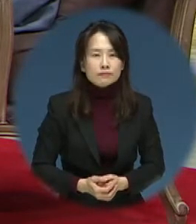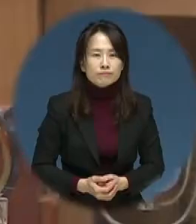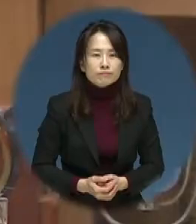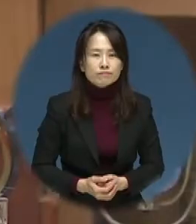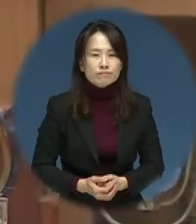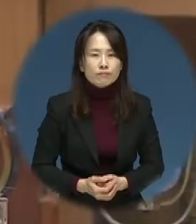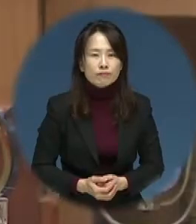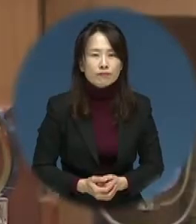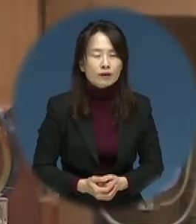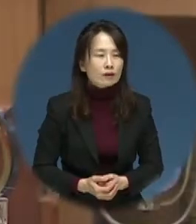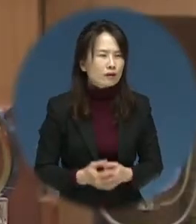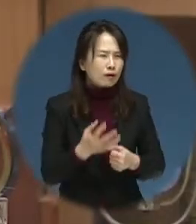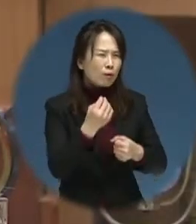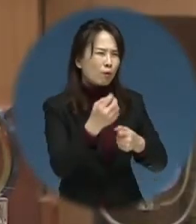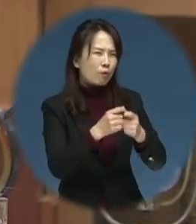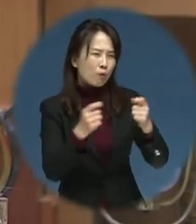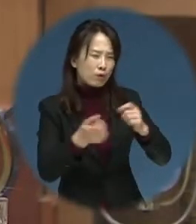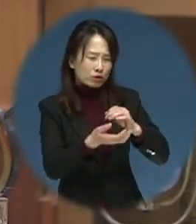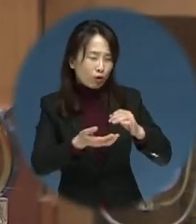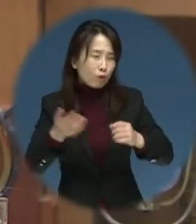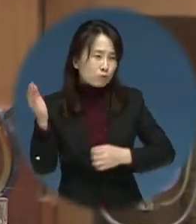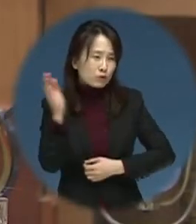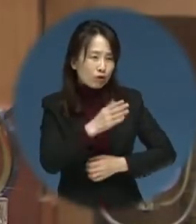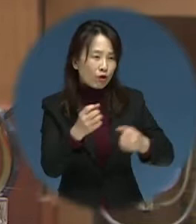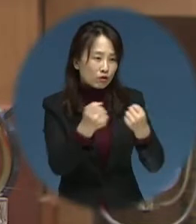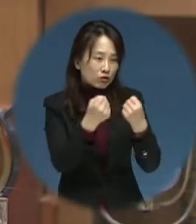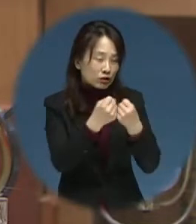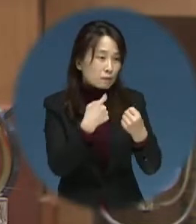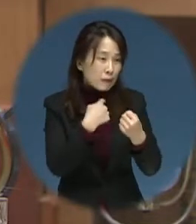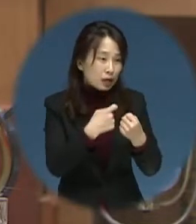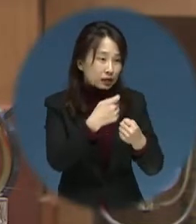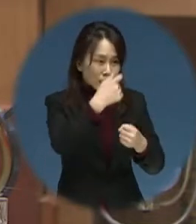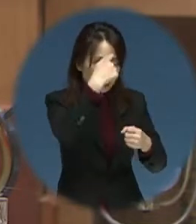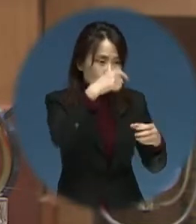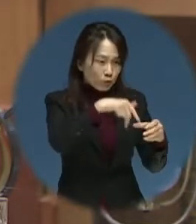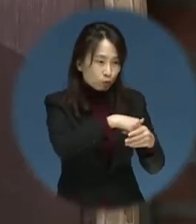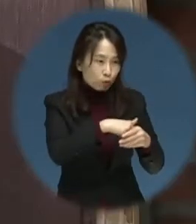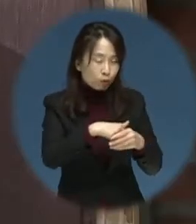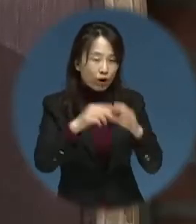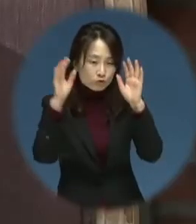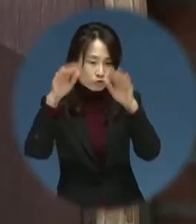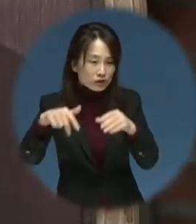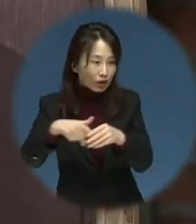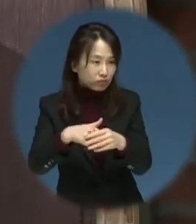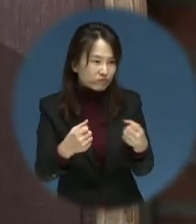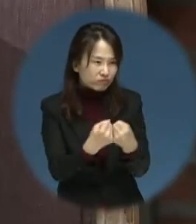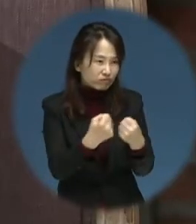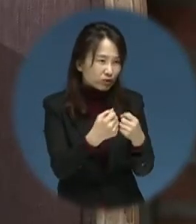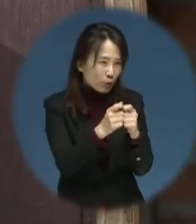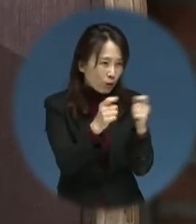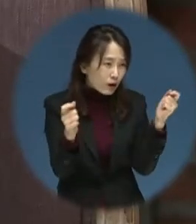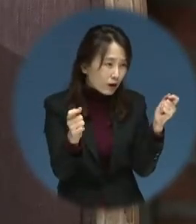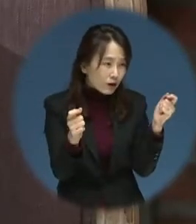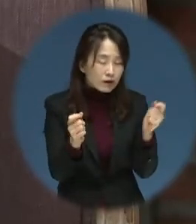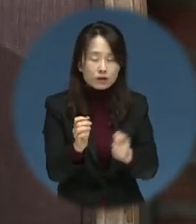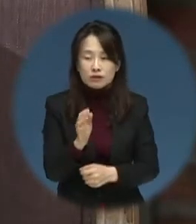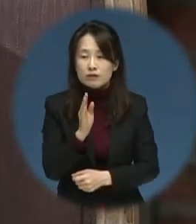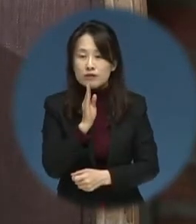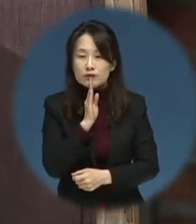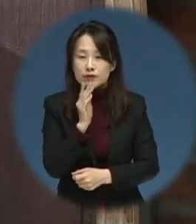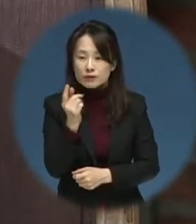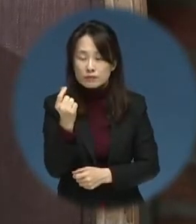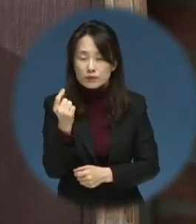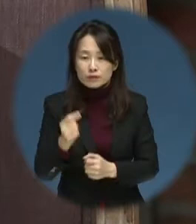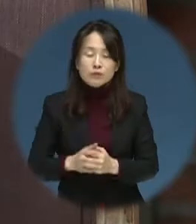사실 몇천 년 전부터 전쟁하지 않았어요? 네. 이슬람과 기독교는? 이제 초기부터 네. 이슬람이 뭐 기독교